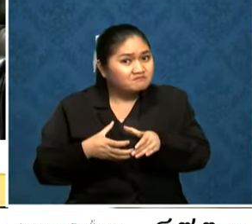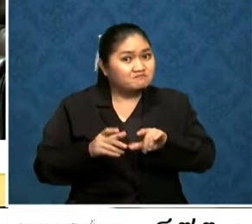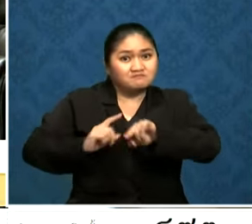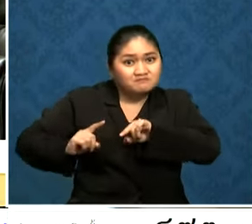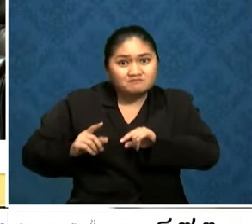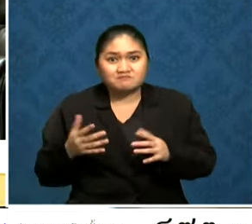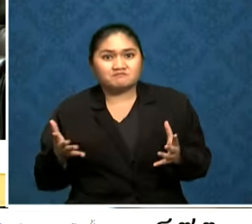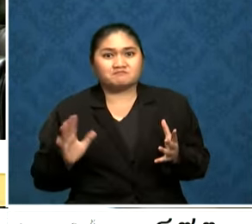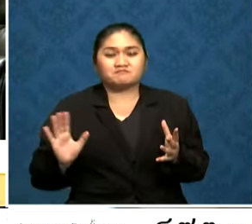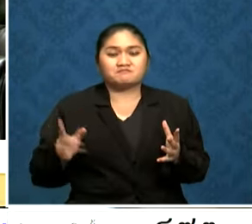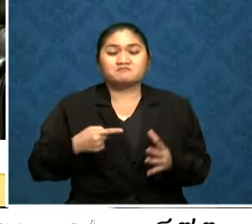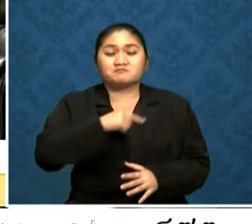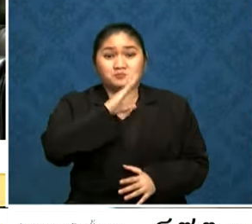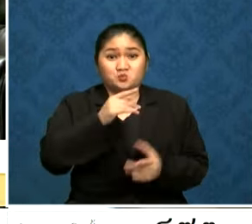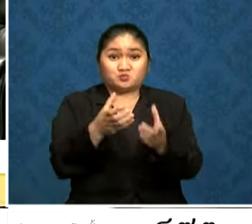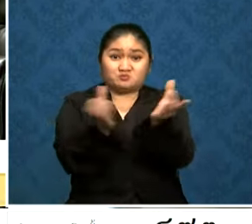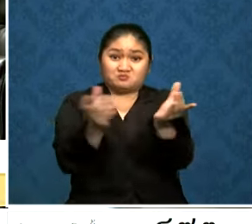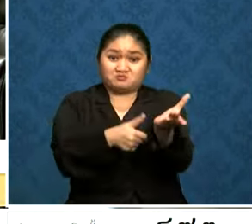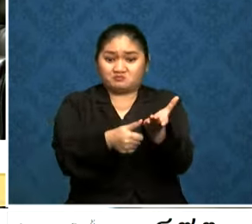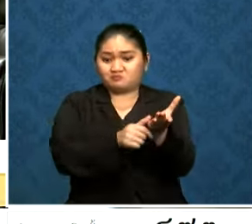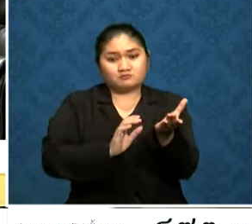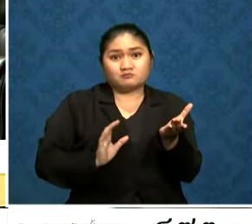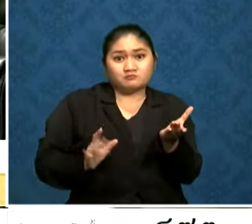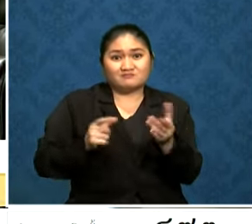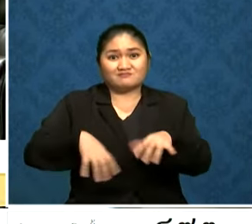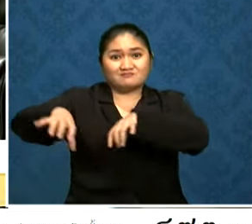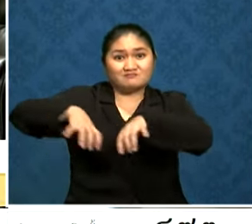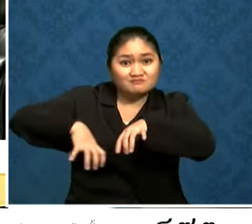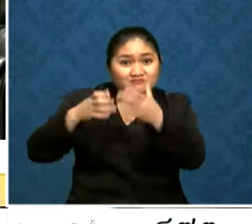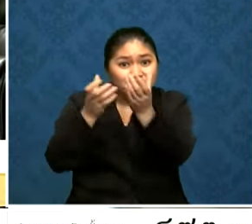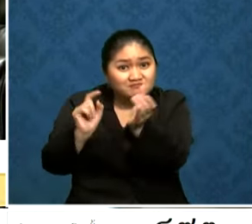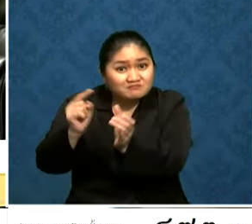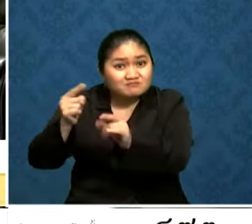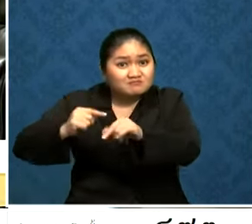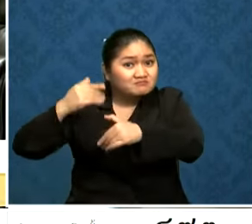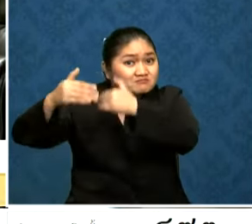วไม่อยากจะเห็นการแ้ไขลบนูนไม่อยากจะเหนการจัดทํารฐมูชัหมายนั้